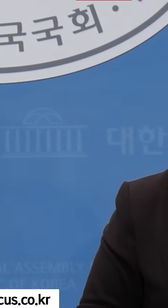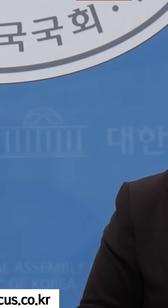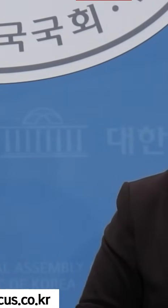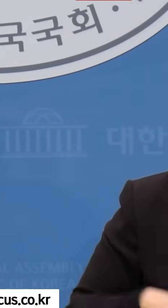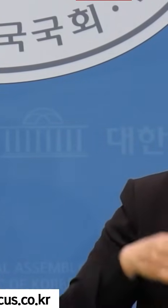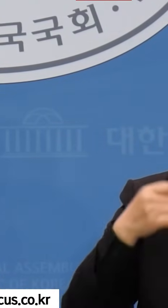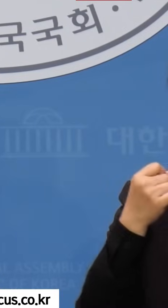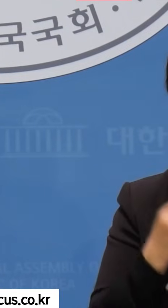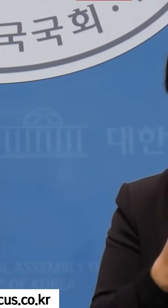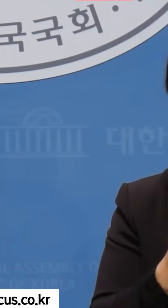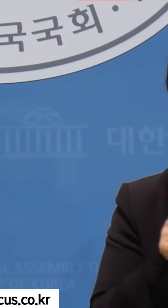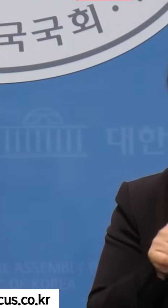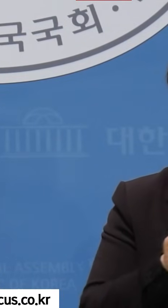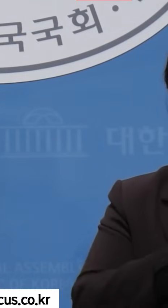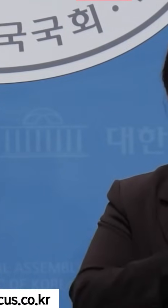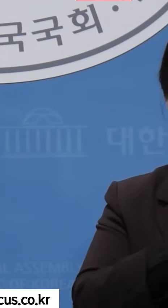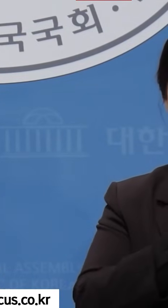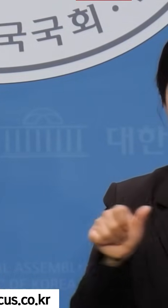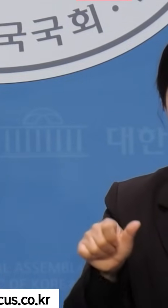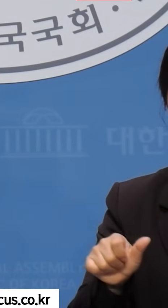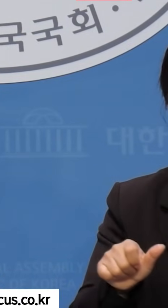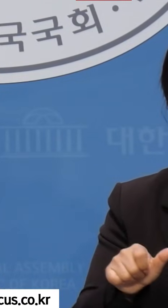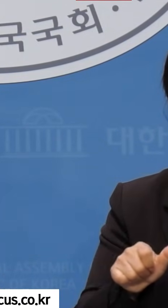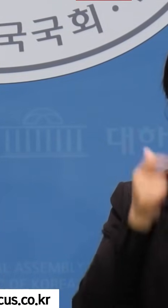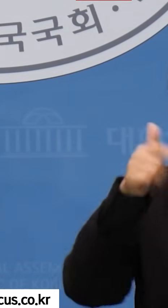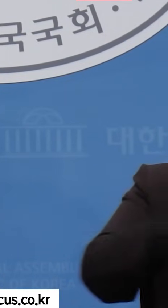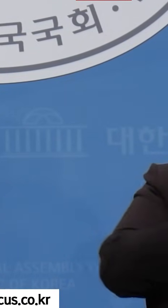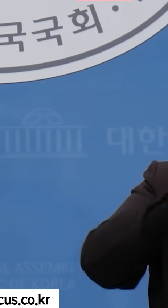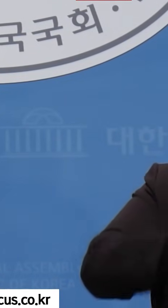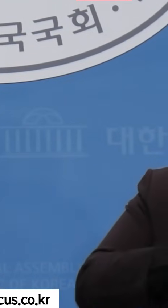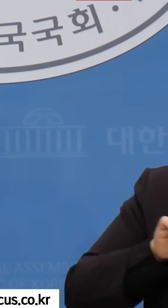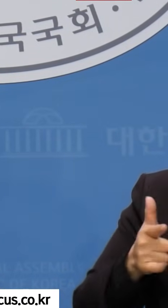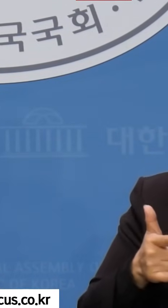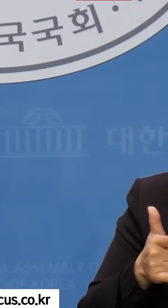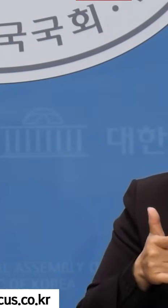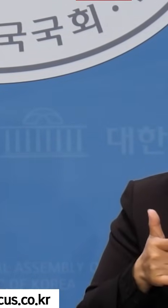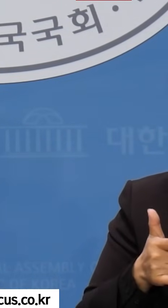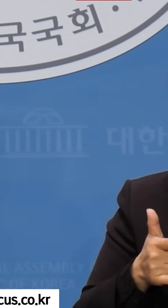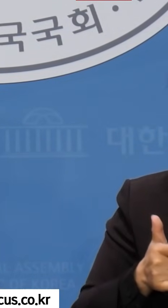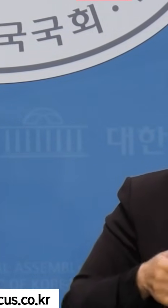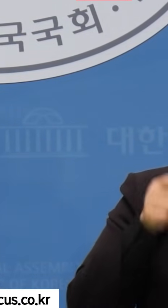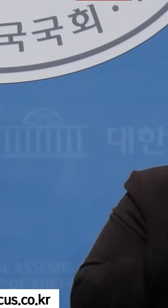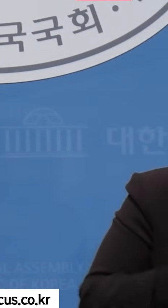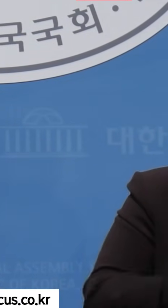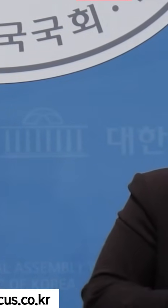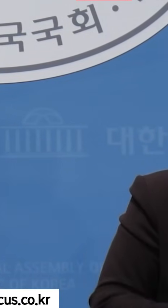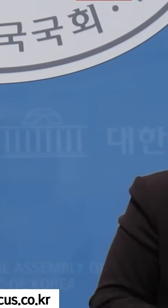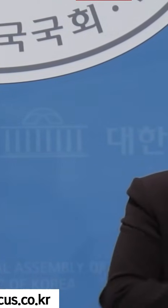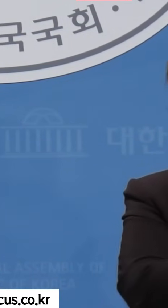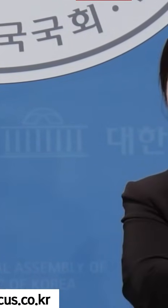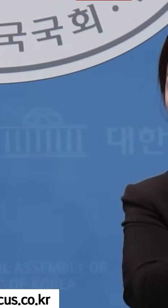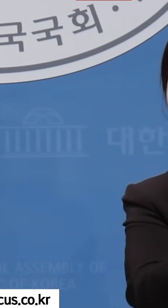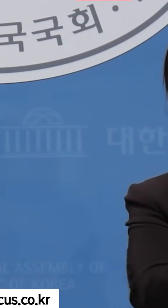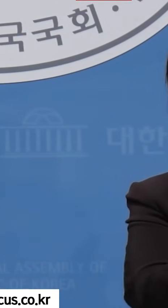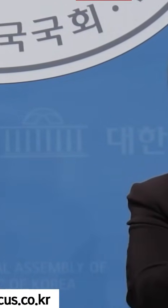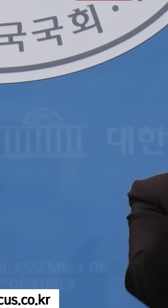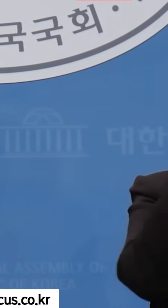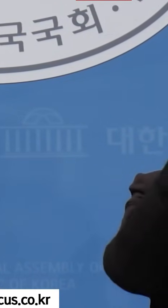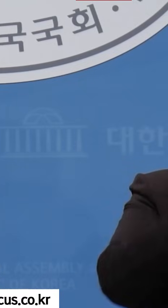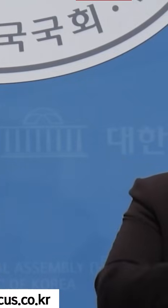이미 명예훼손의 고의가 없다고 본 것입니다. 사법부에서 이렇게 판단을 했음에도